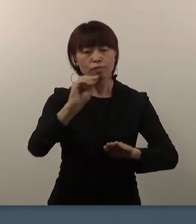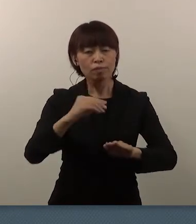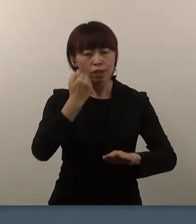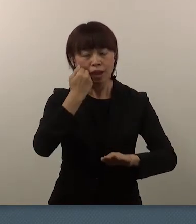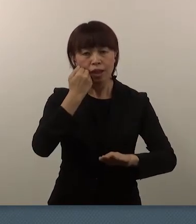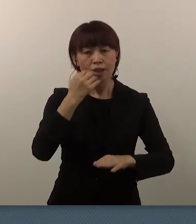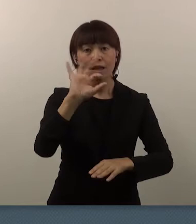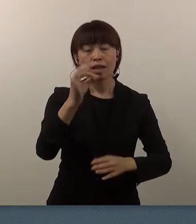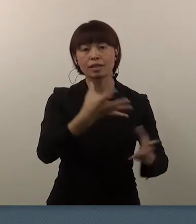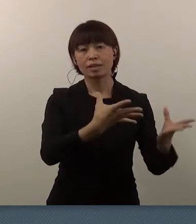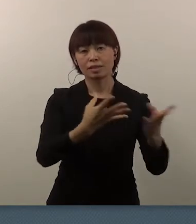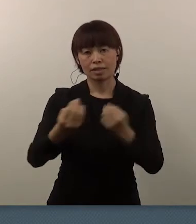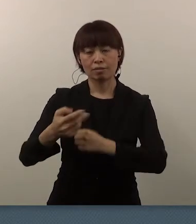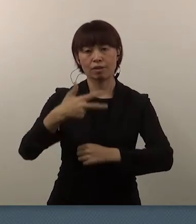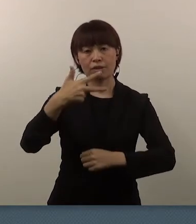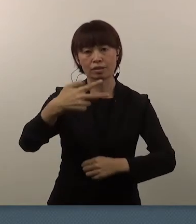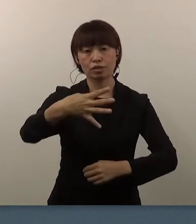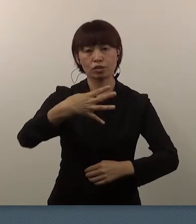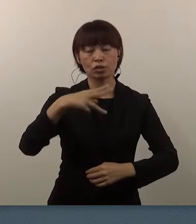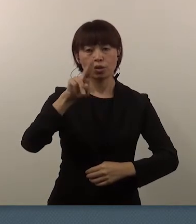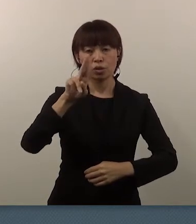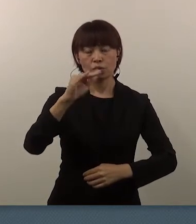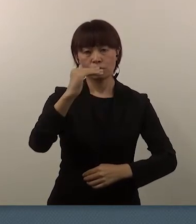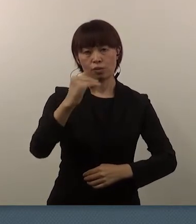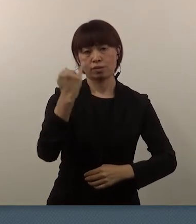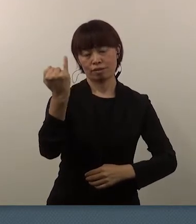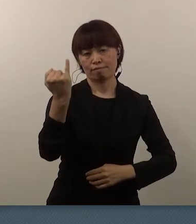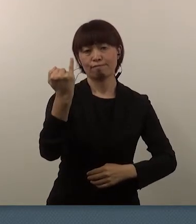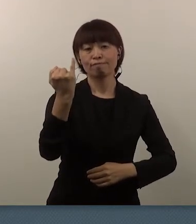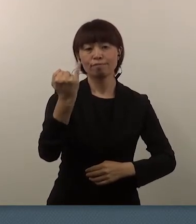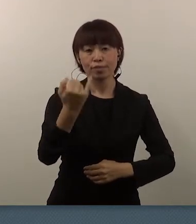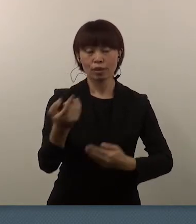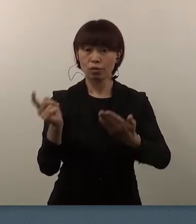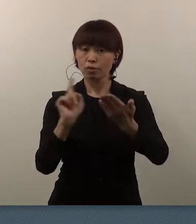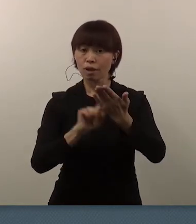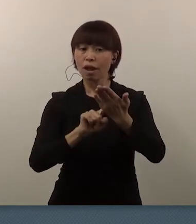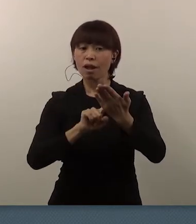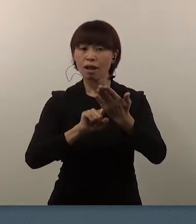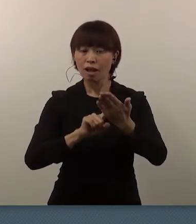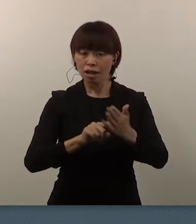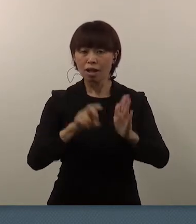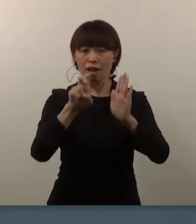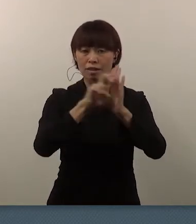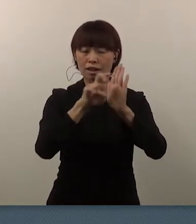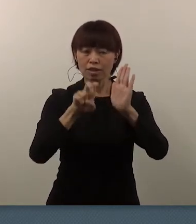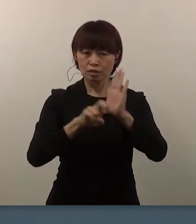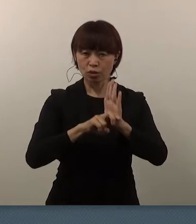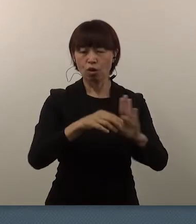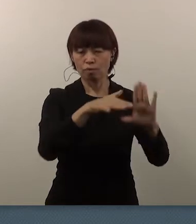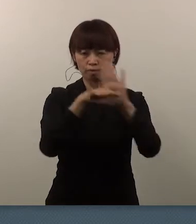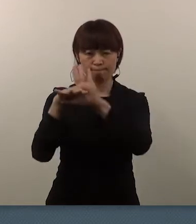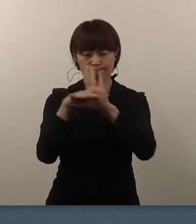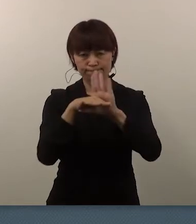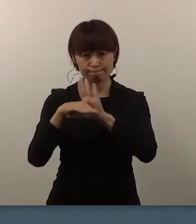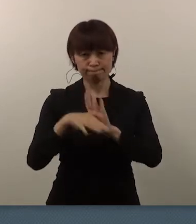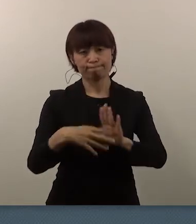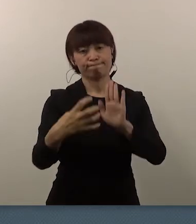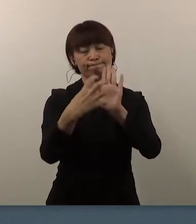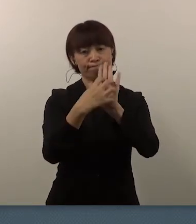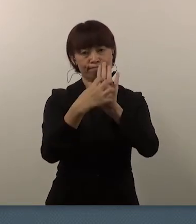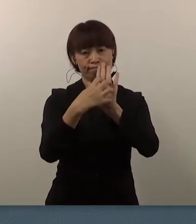生きるという文字でありますが、この裏にこの神奈川検証が書かれています